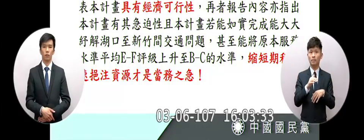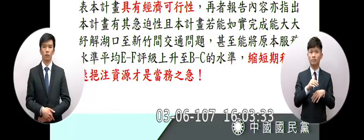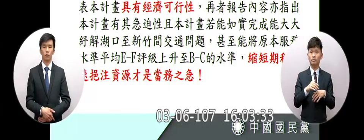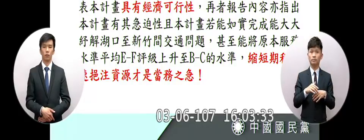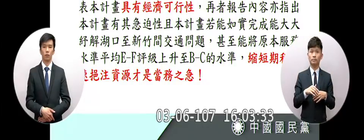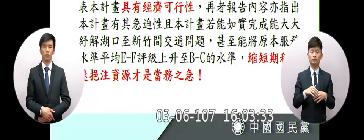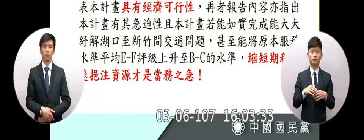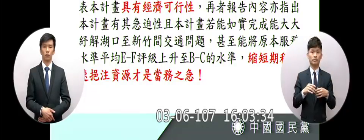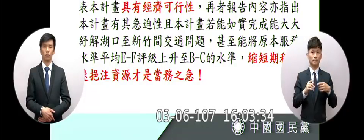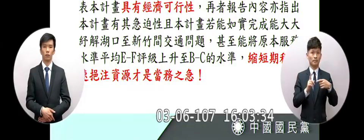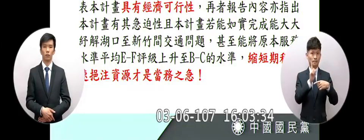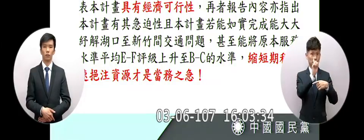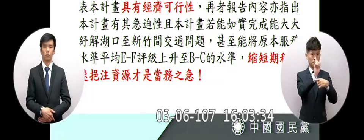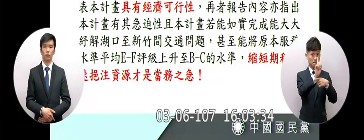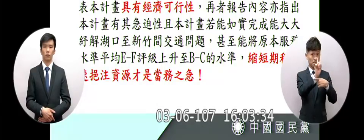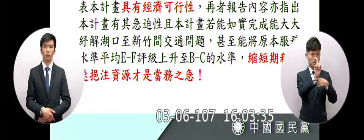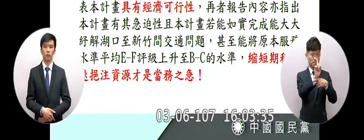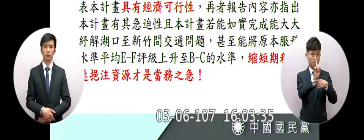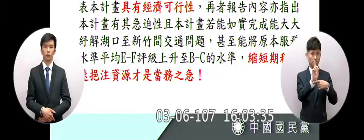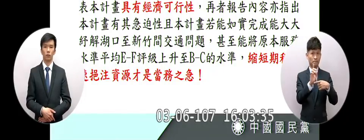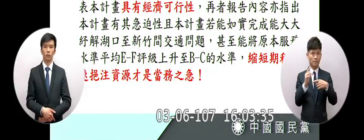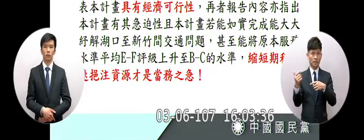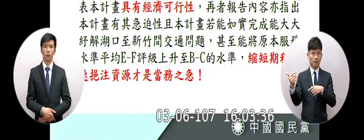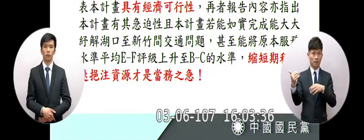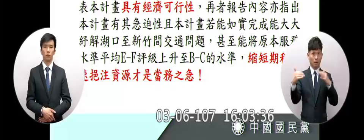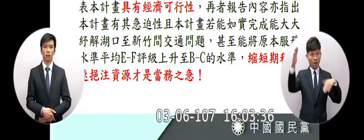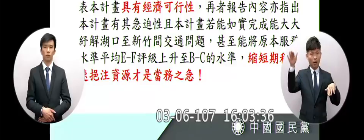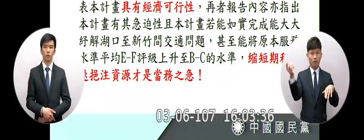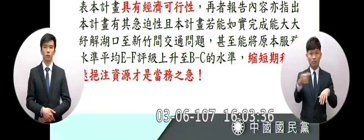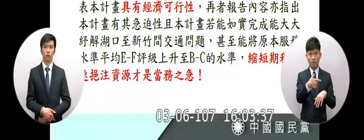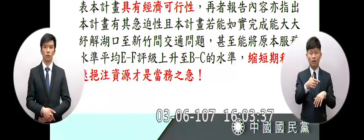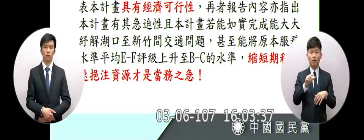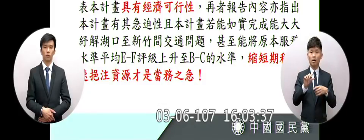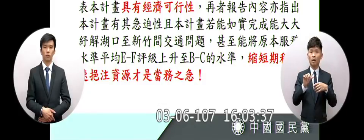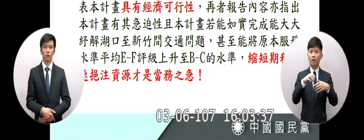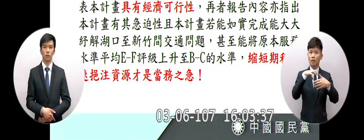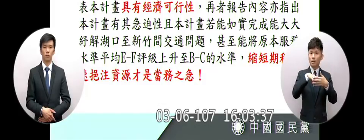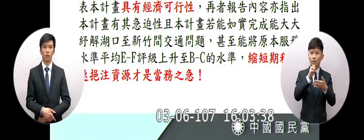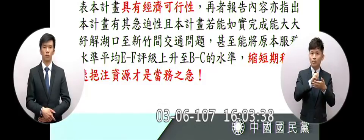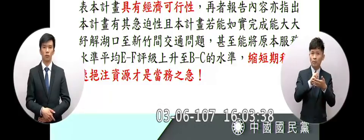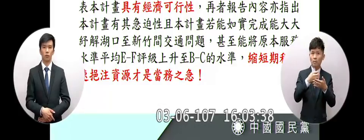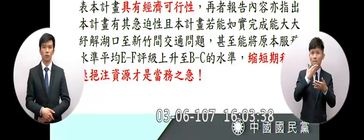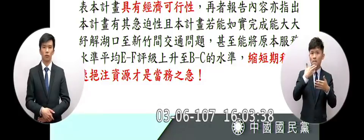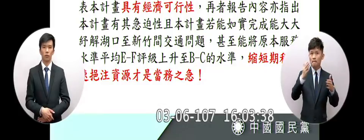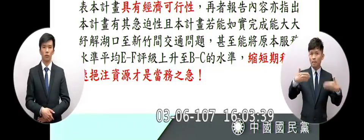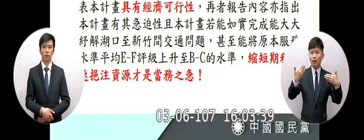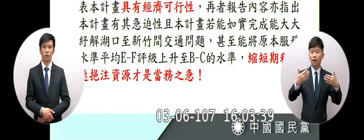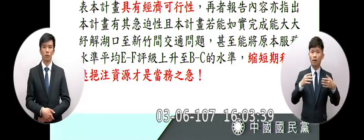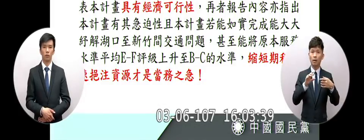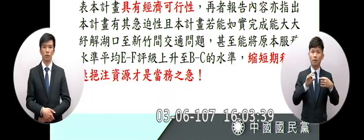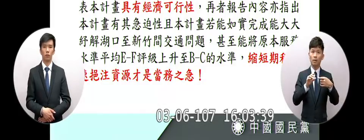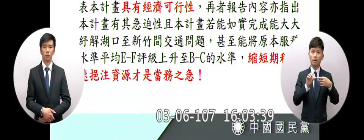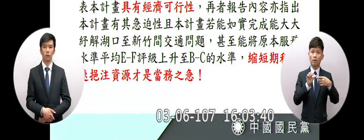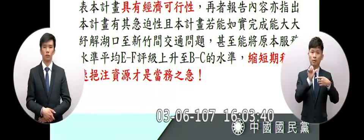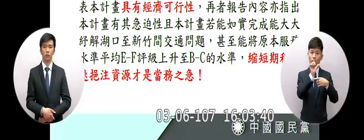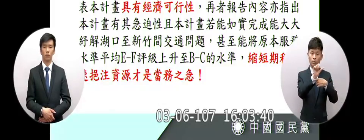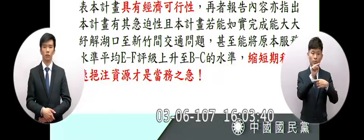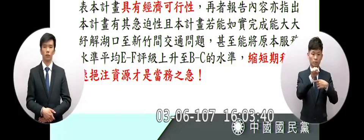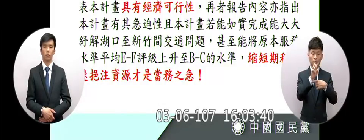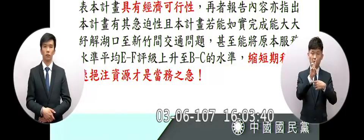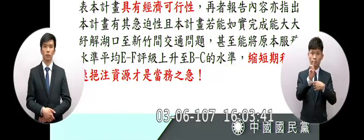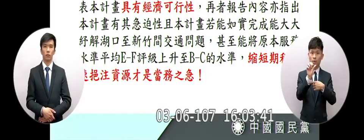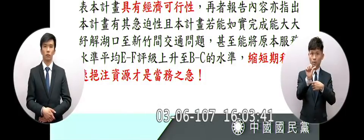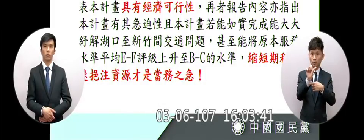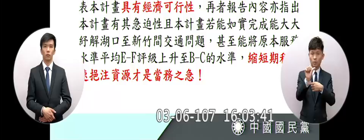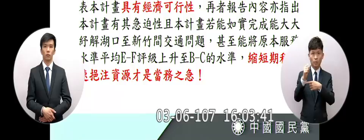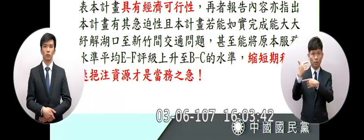比一。哦，这个是一个标准啊，那内部报酬率5.35，这也超过了这个6.32，超过5.35的